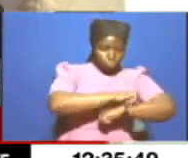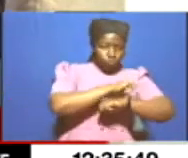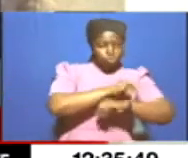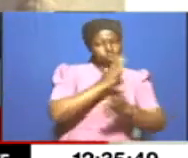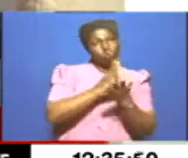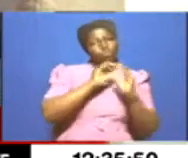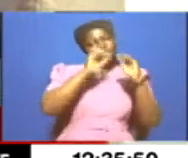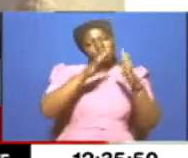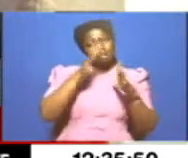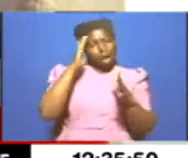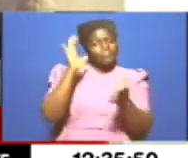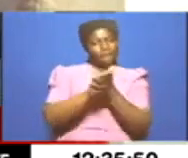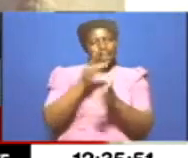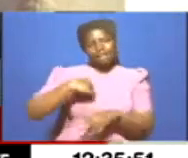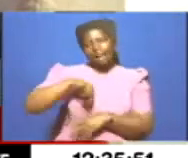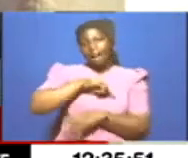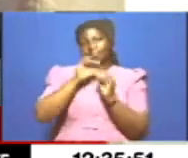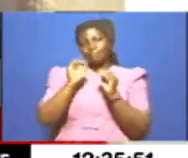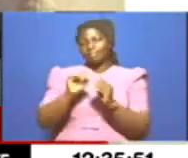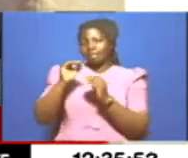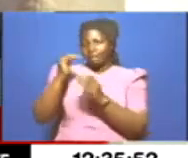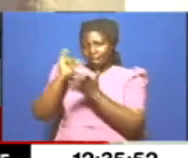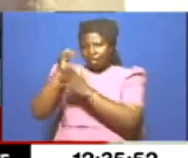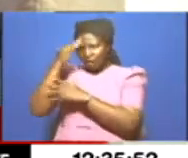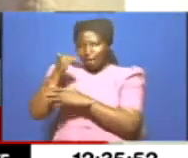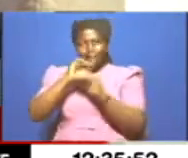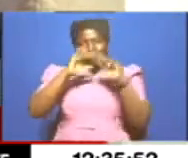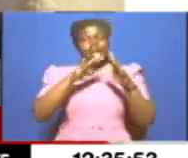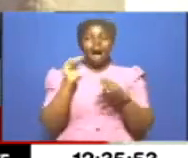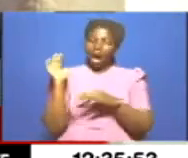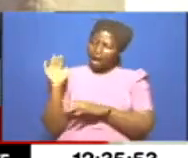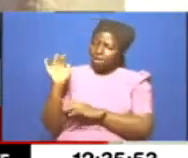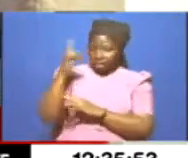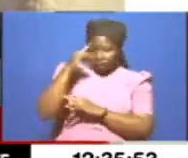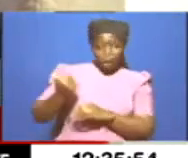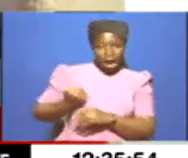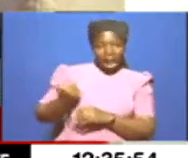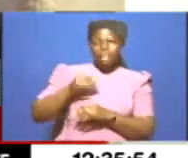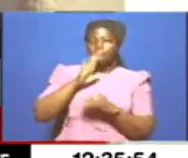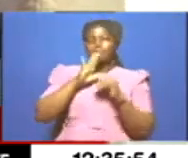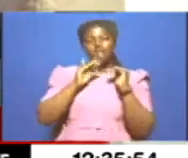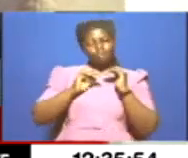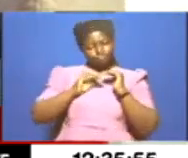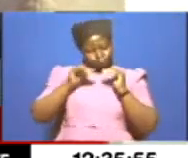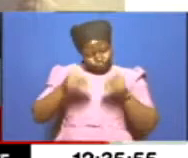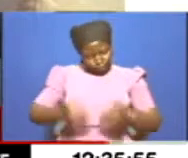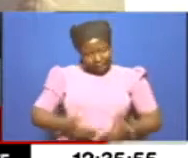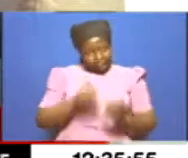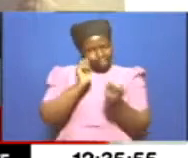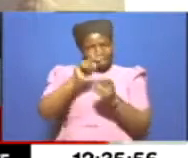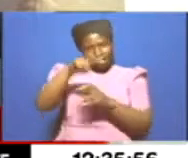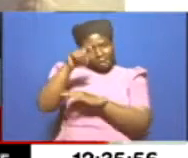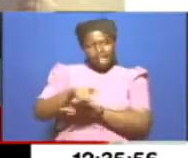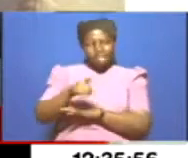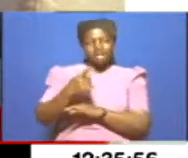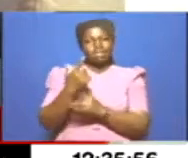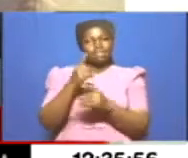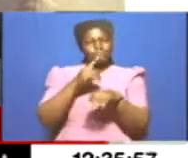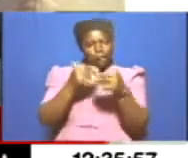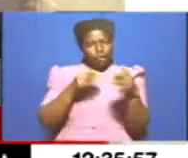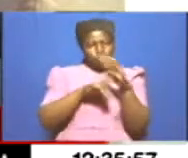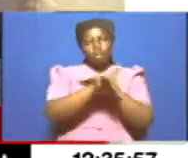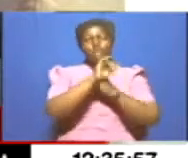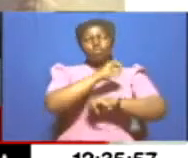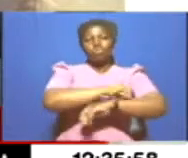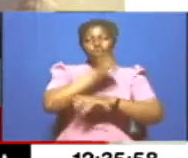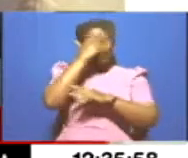lazima wasichana wapimwe kama wana mimba na mambo kama yale, kwa sababu sisi watoto ni kama sisi wazazi ni kama